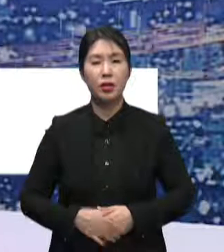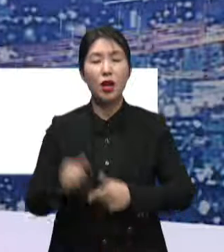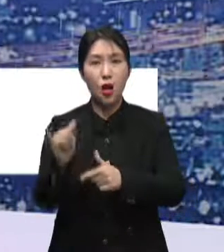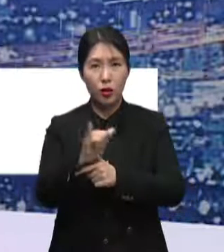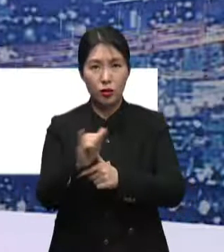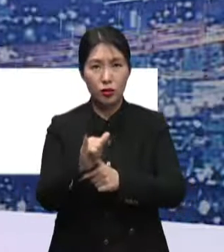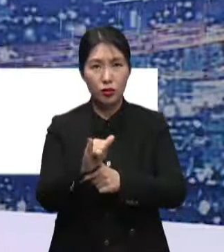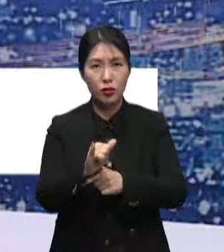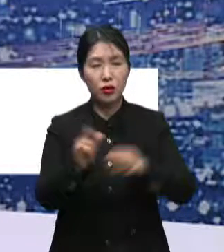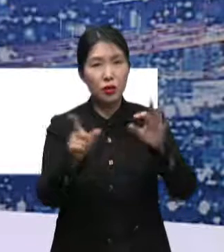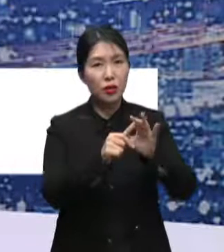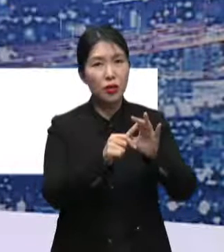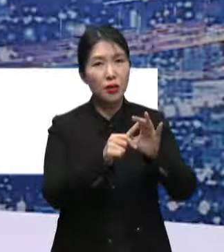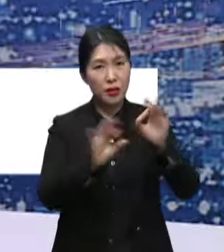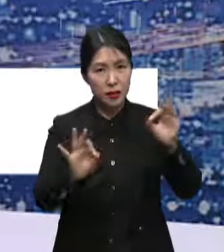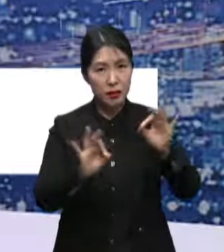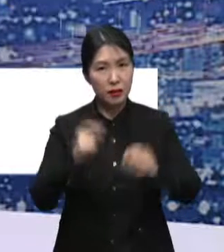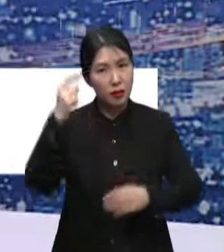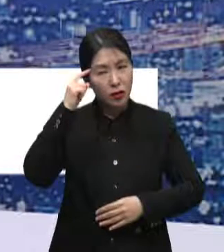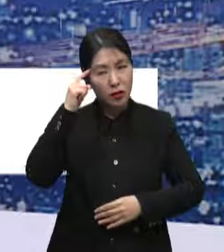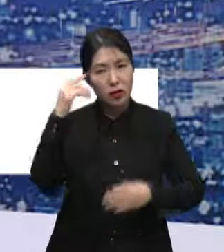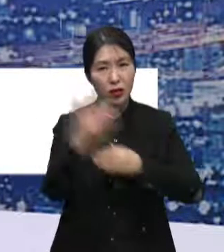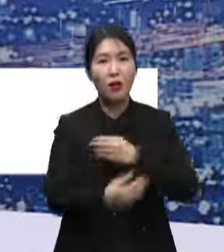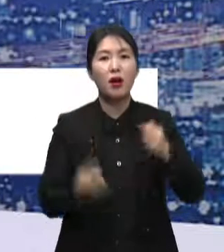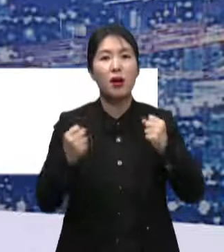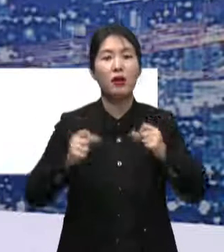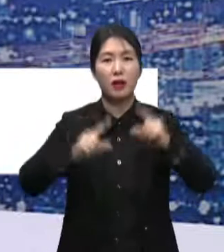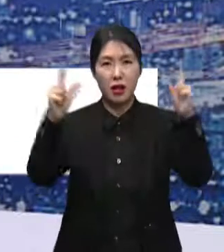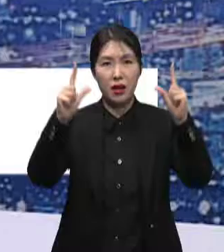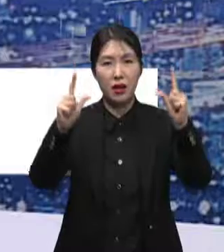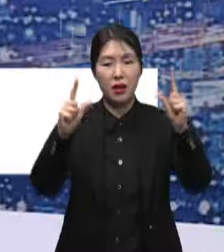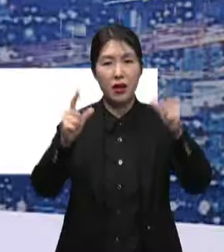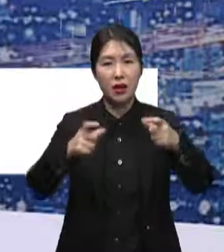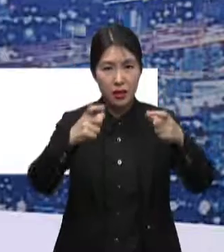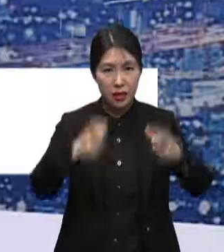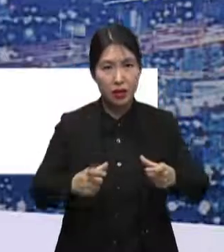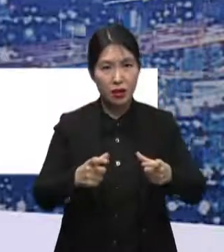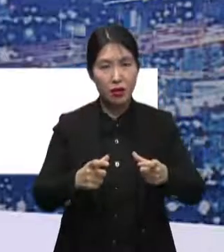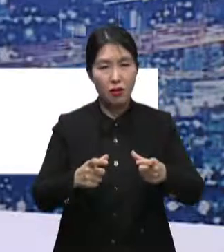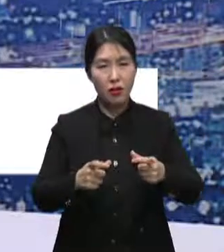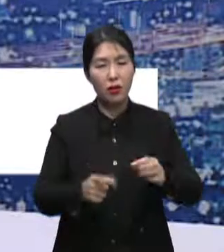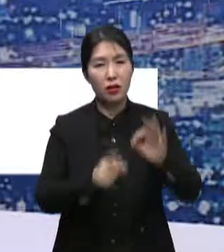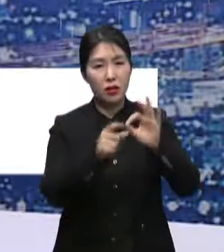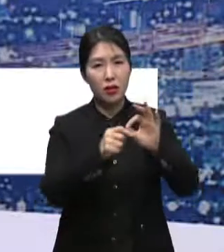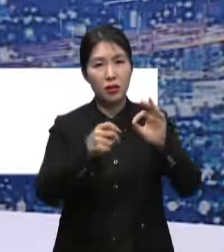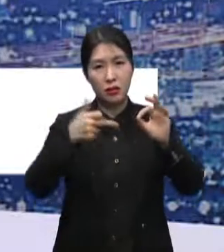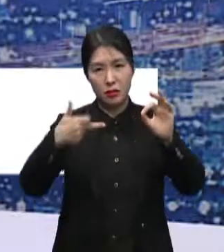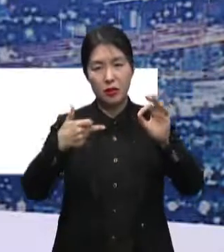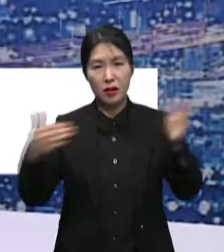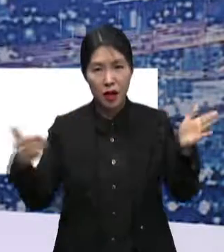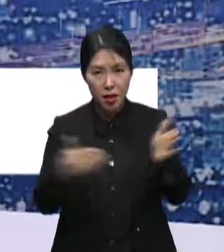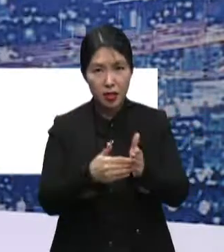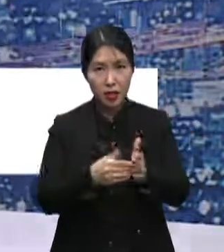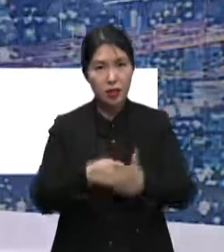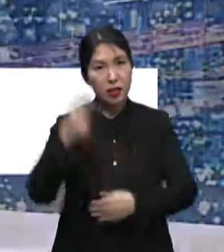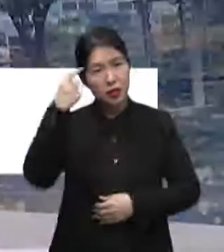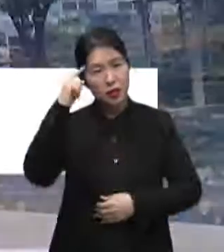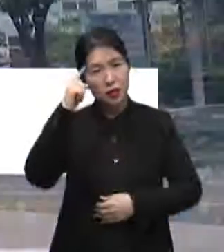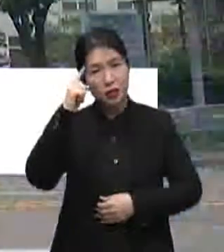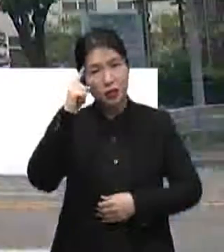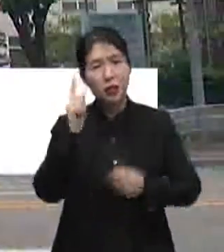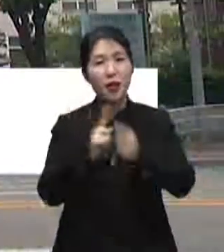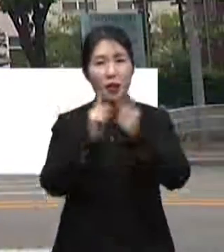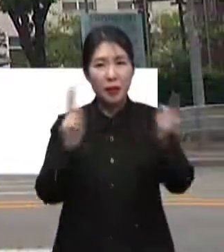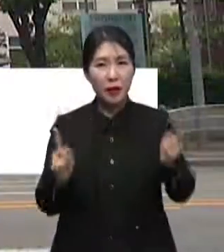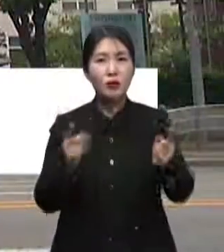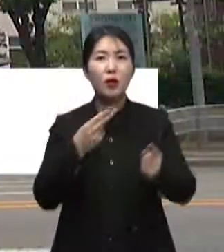연수구가 10월 10일 정신건강의 날을 맞이해 지역 내 주민을 대상으로 10월 17일까지 정신건강 비대면